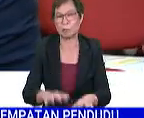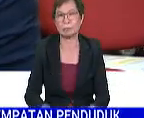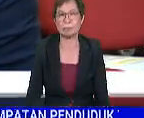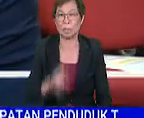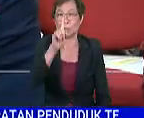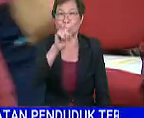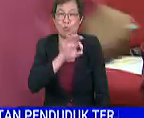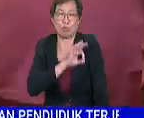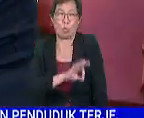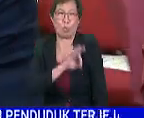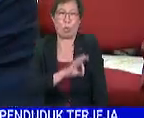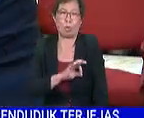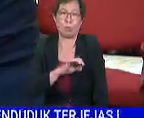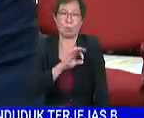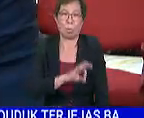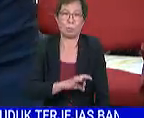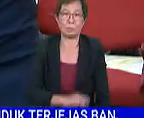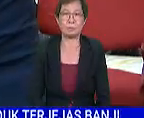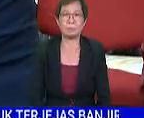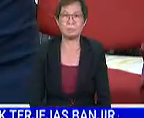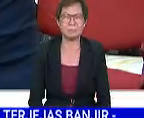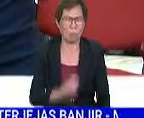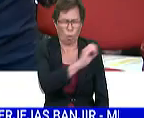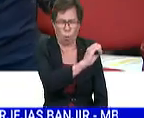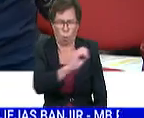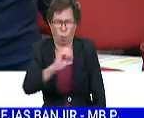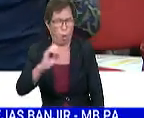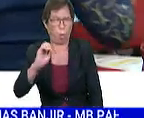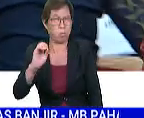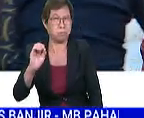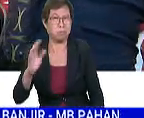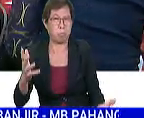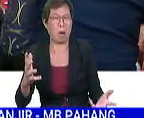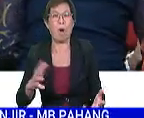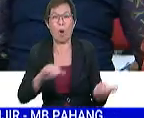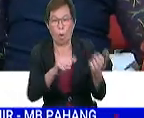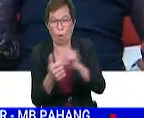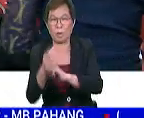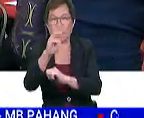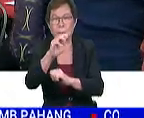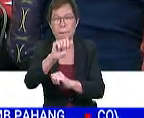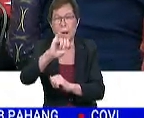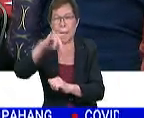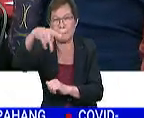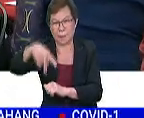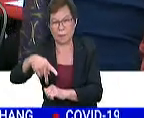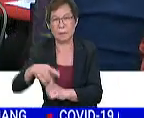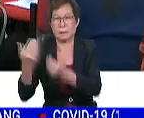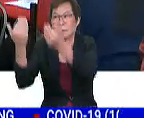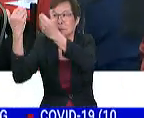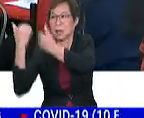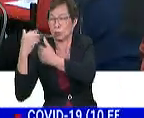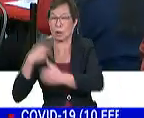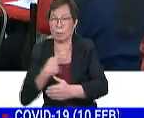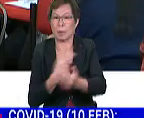satbian yang bat sebenarnya oleh ma sendiri di mana tanggungjawab